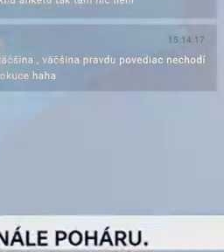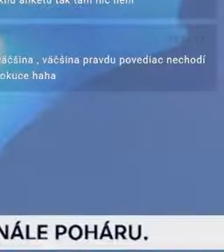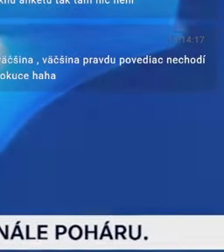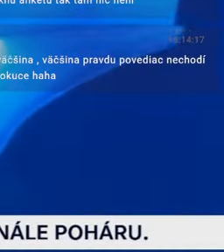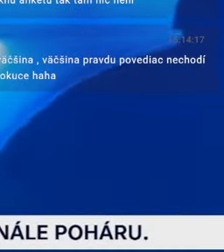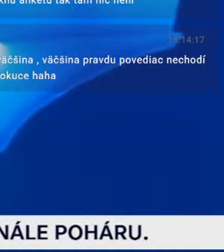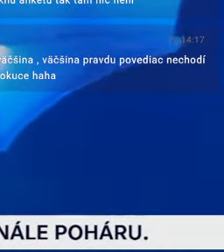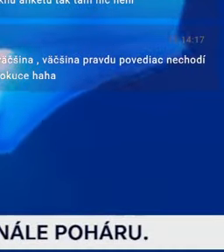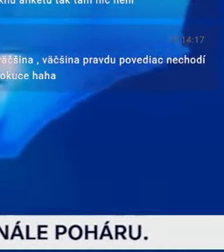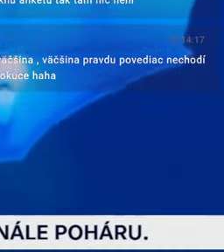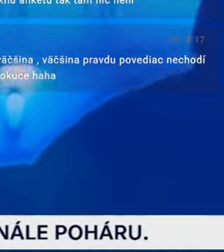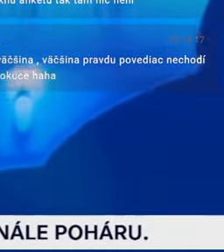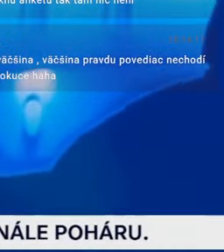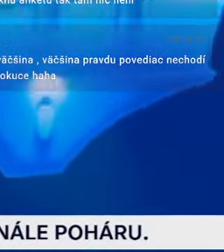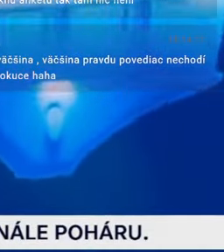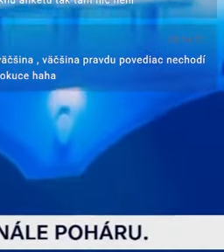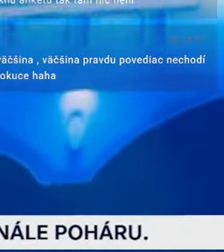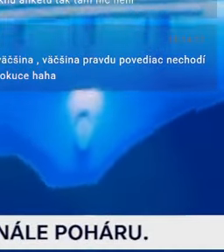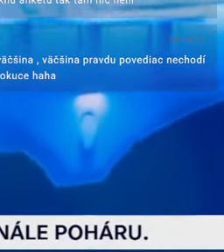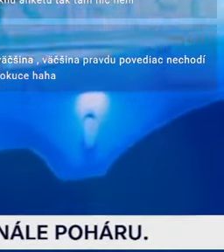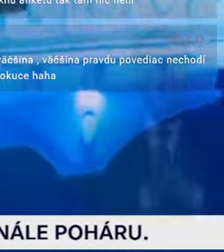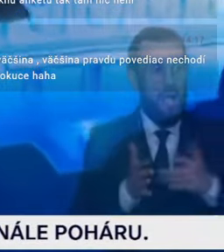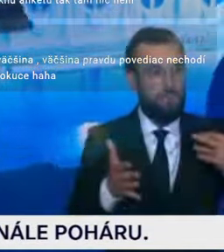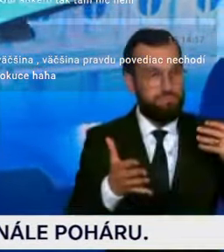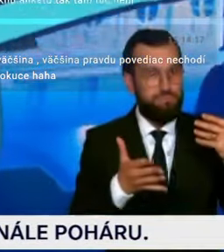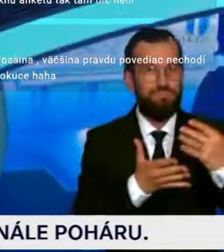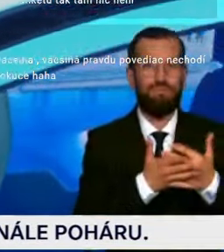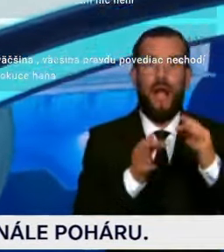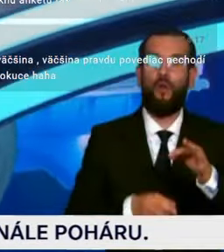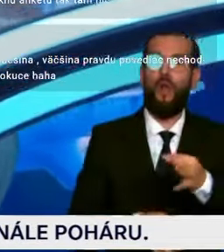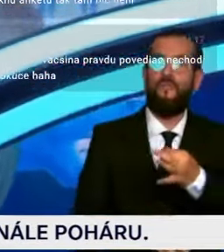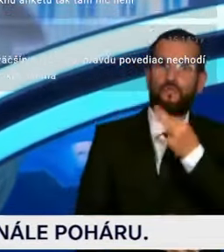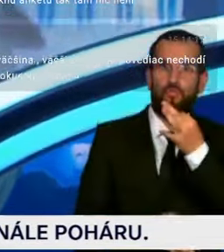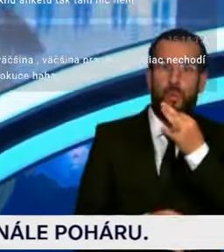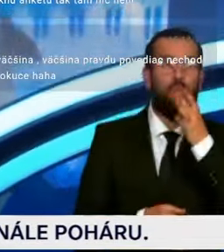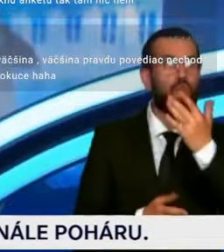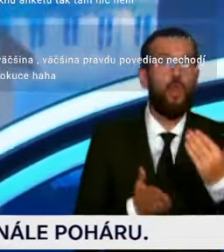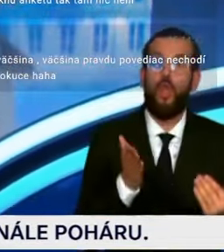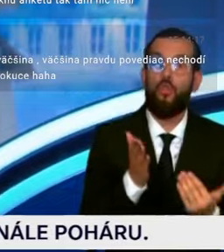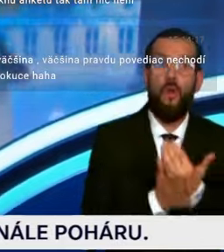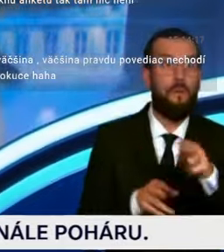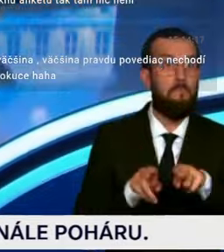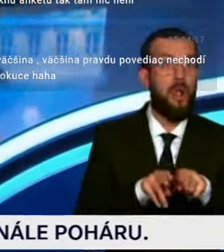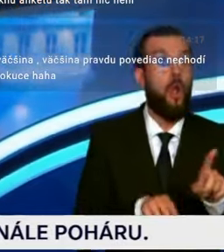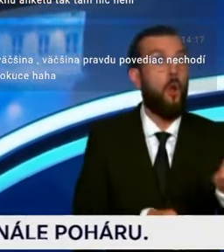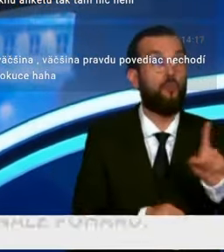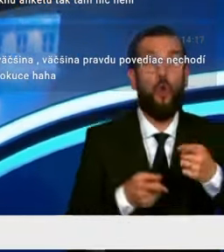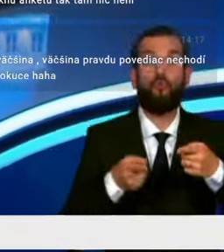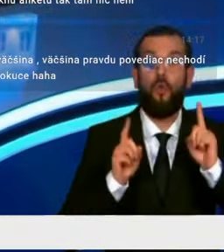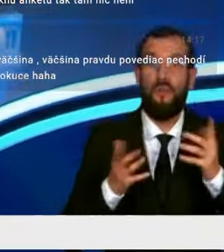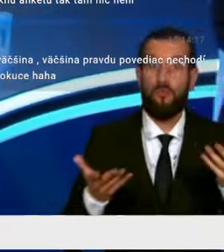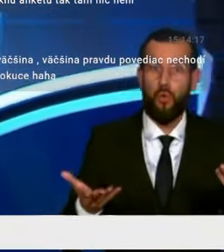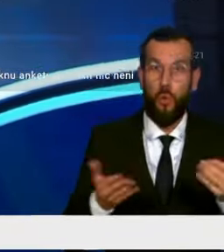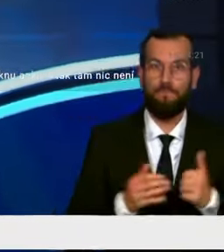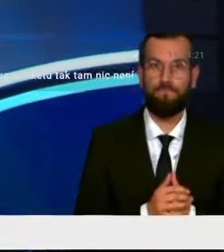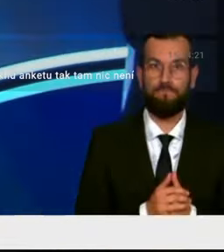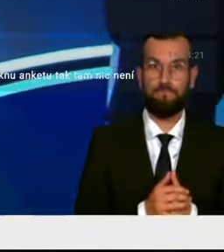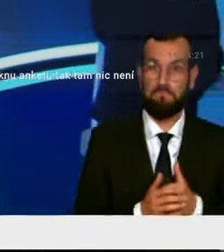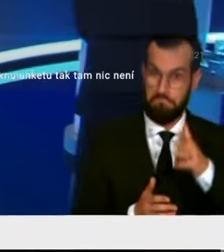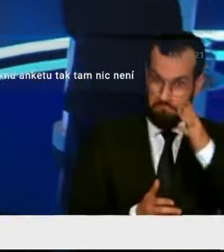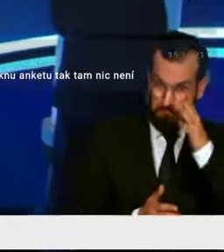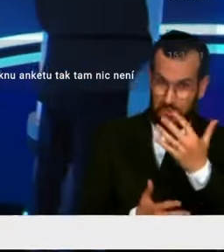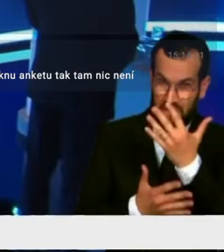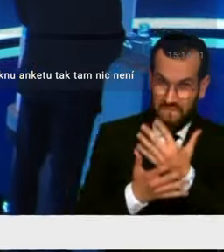kandidátov de d sa blíži v sobotu sa rozhodne kto bude novým prezidentom Slovenskej republiky potvrdia sa